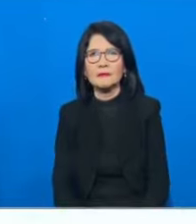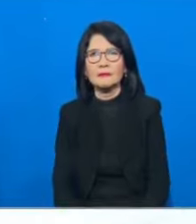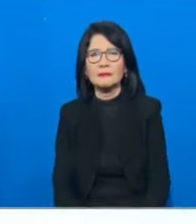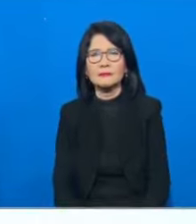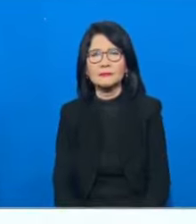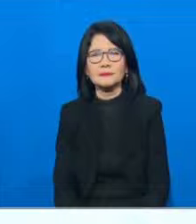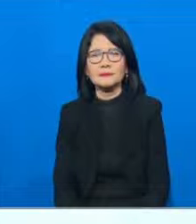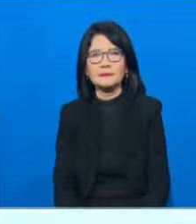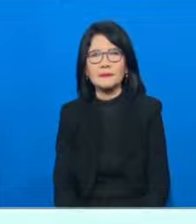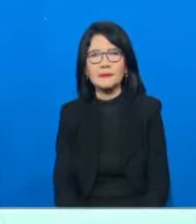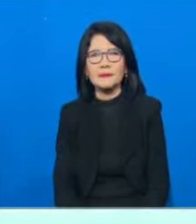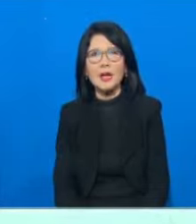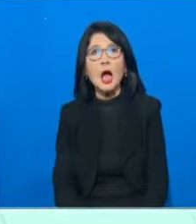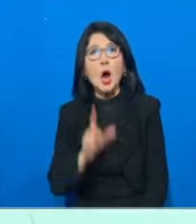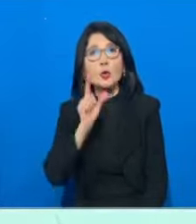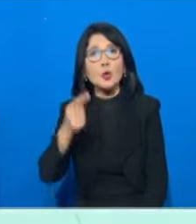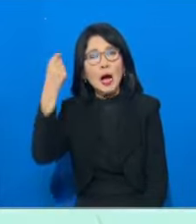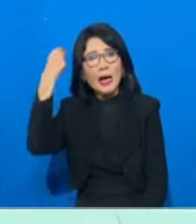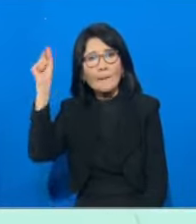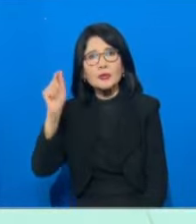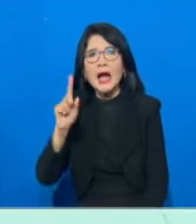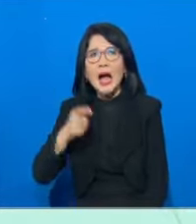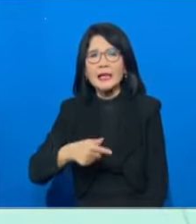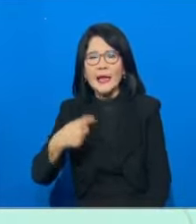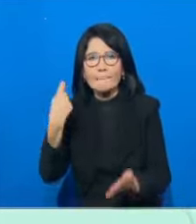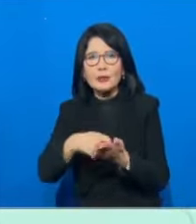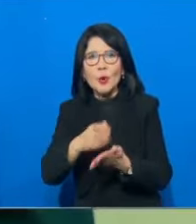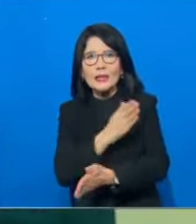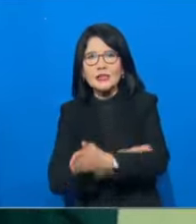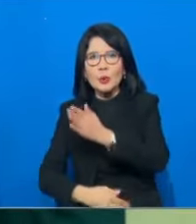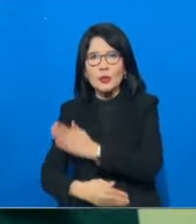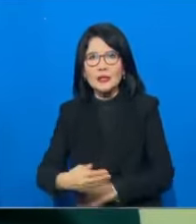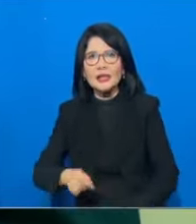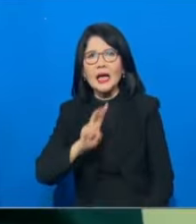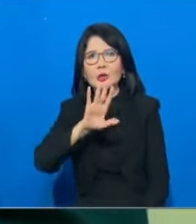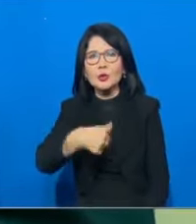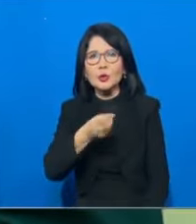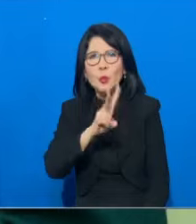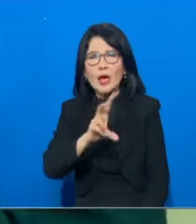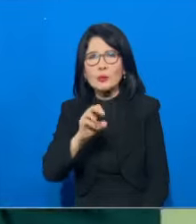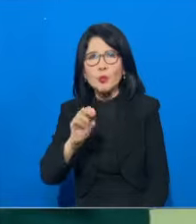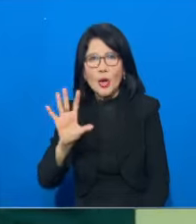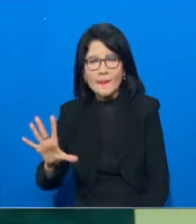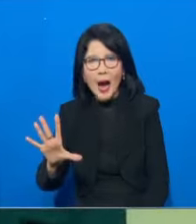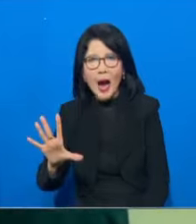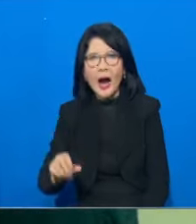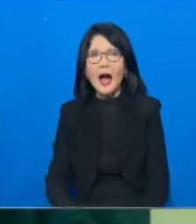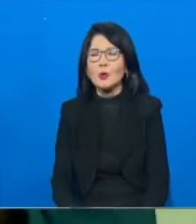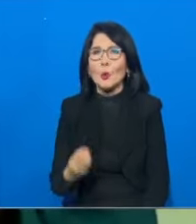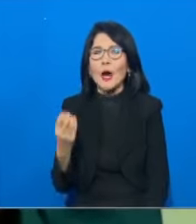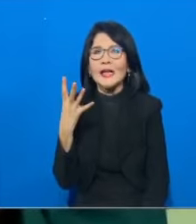itu bagi pihak kampus adanya mahasiswa disabilitas di awal 2005 menjadi yang tak